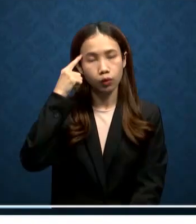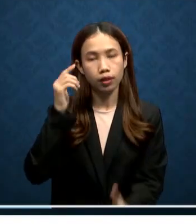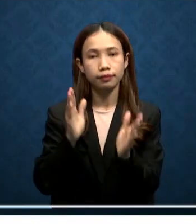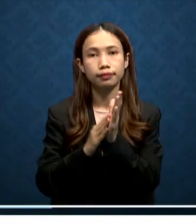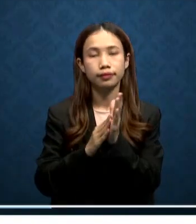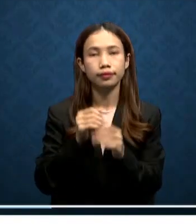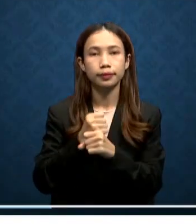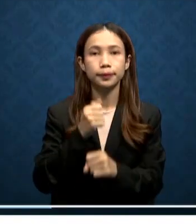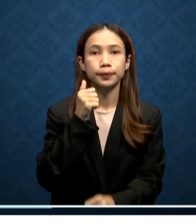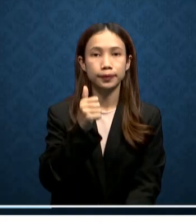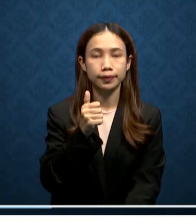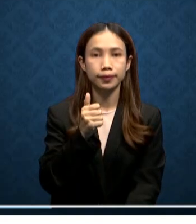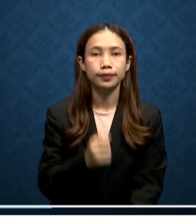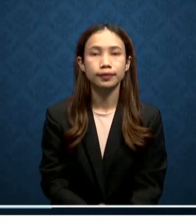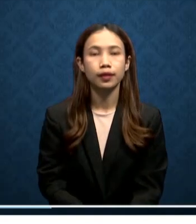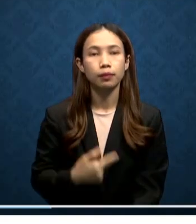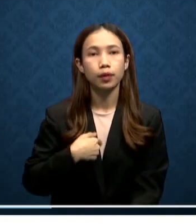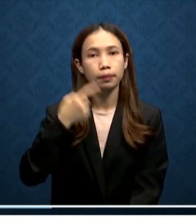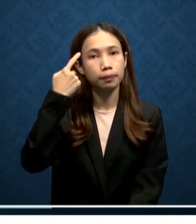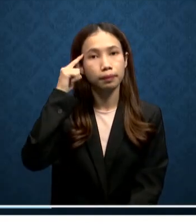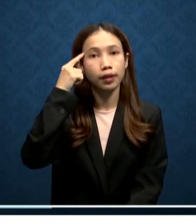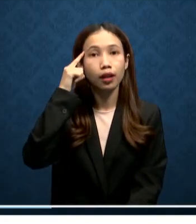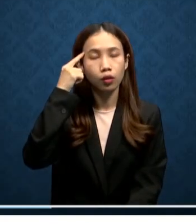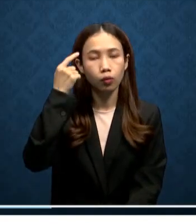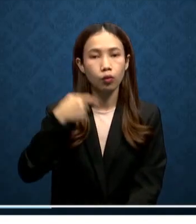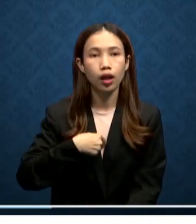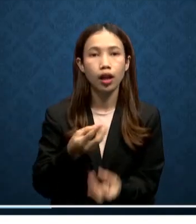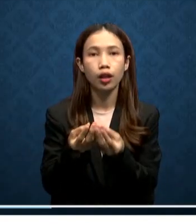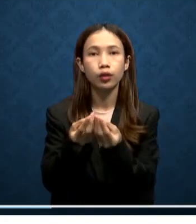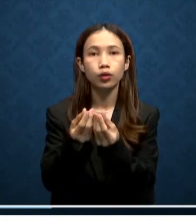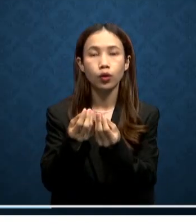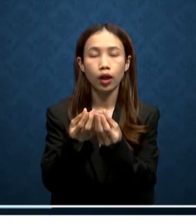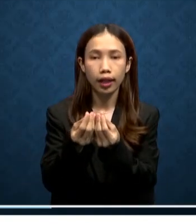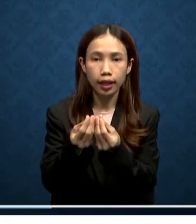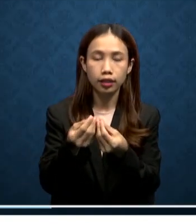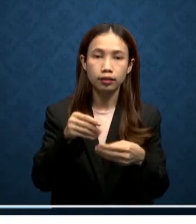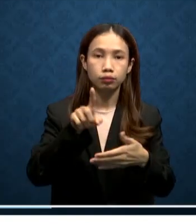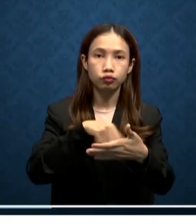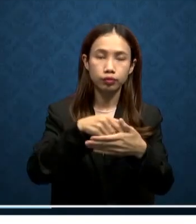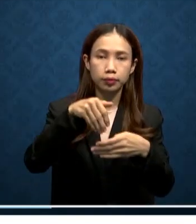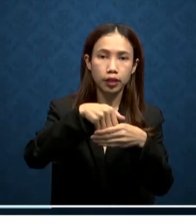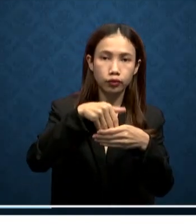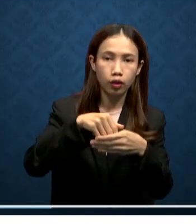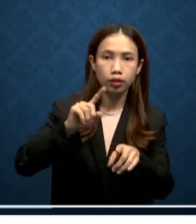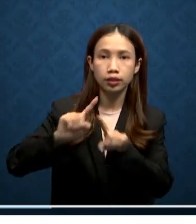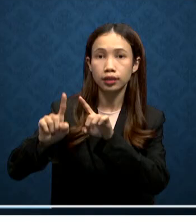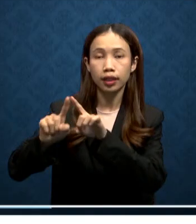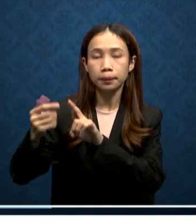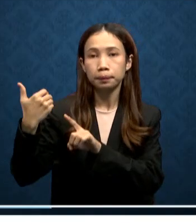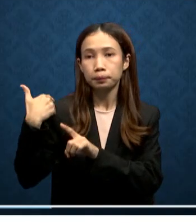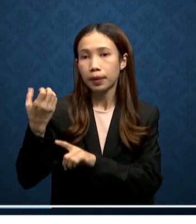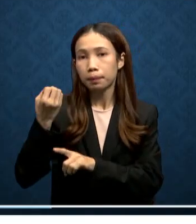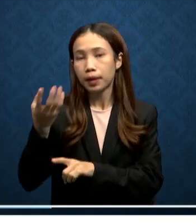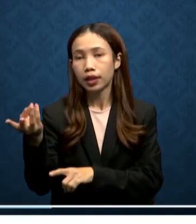งานนะอาจจะผมไม่รู้ว่าท่านอาจจะนำหมายเลขออกมาประมูลหลายหมวดนะหรือว่าท่าน